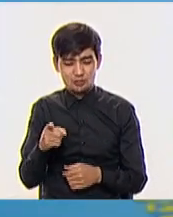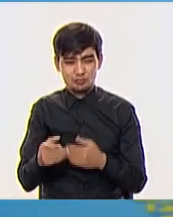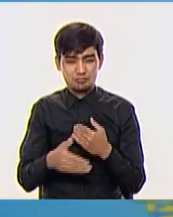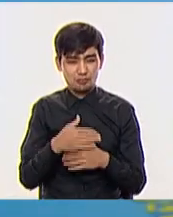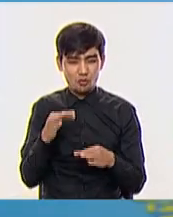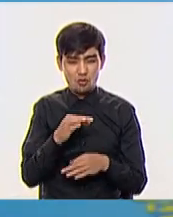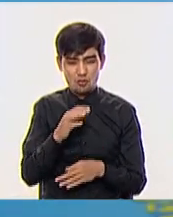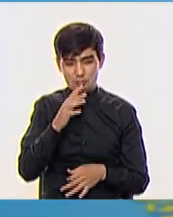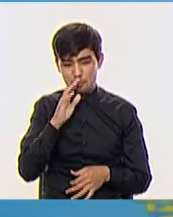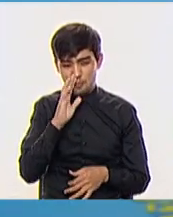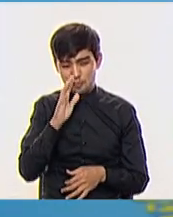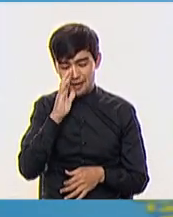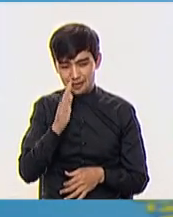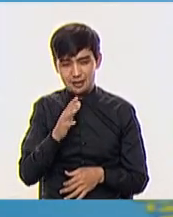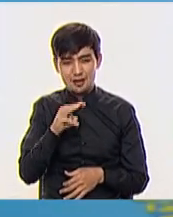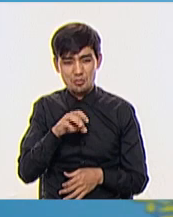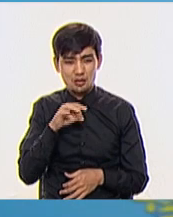5 айлық есептік көрсеткішке дейін